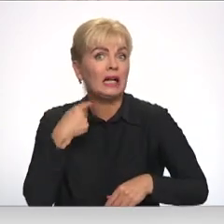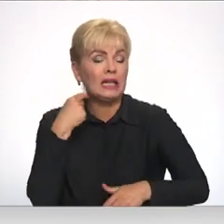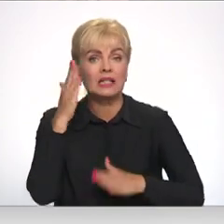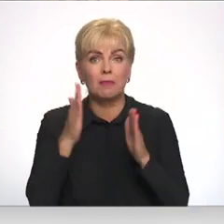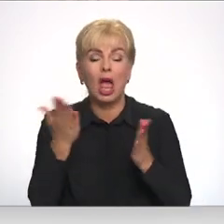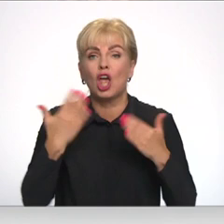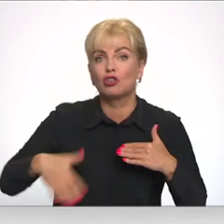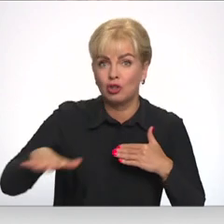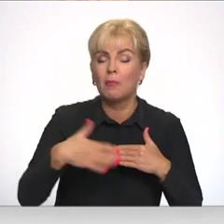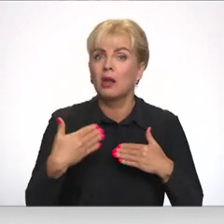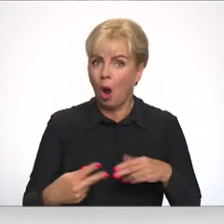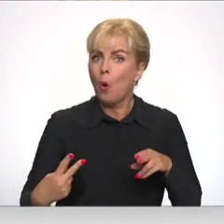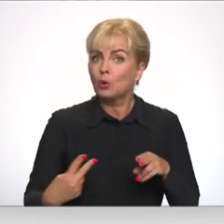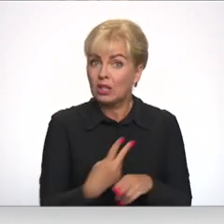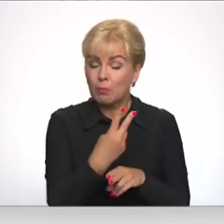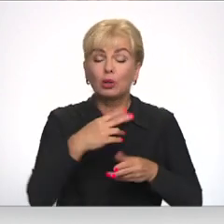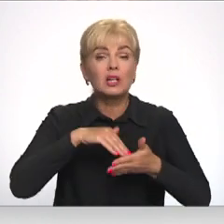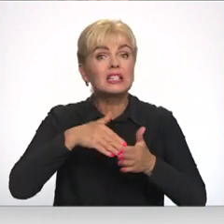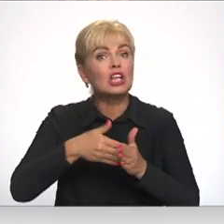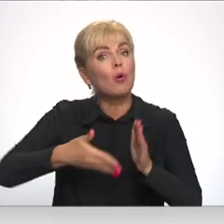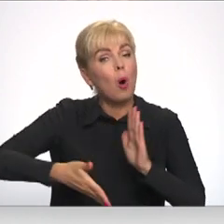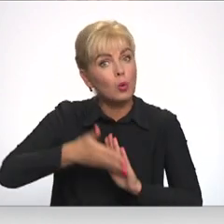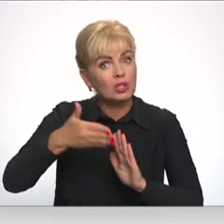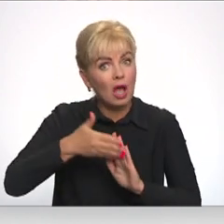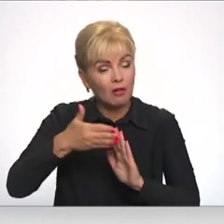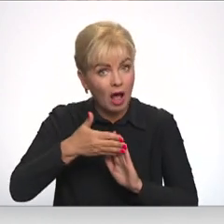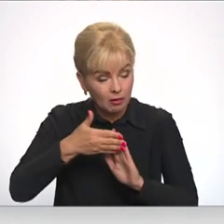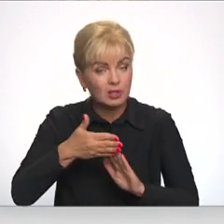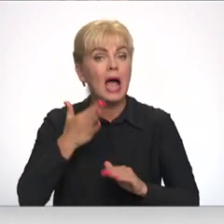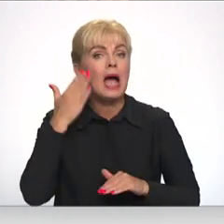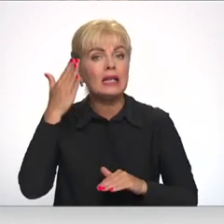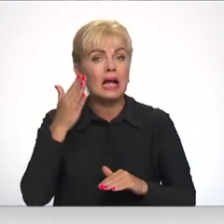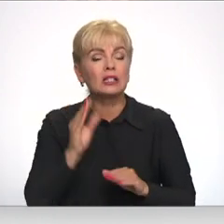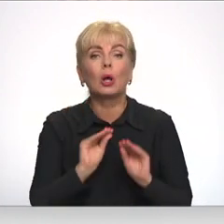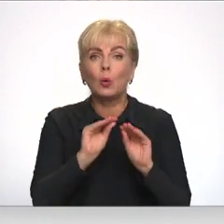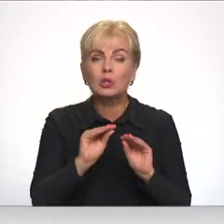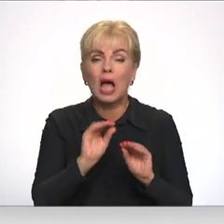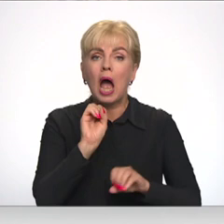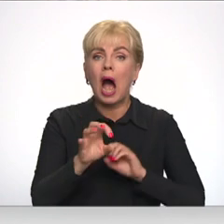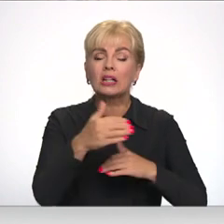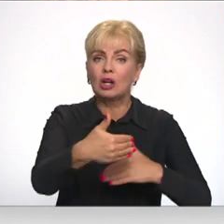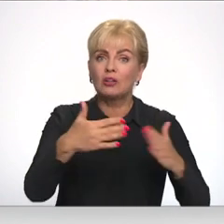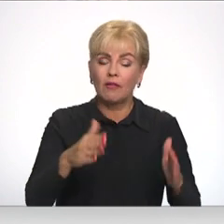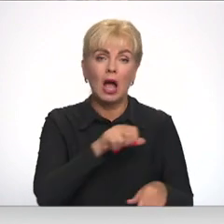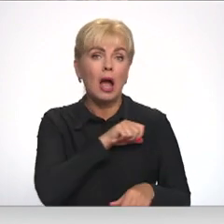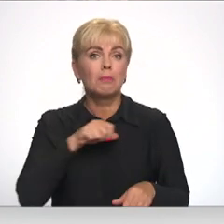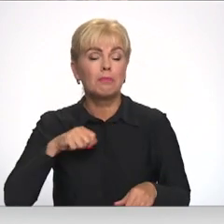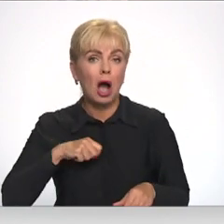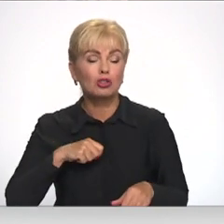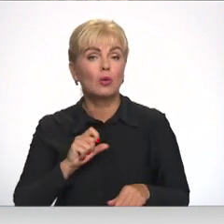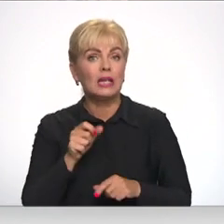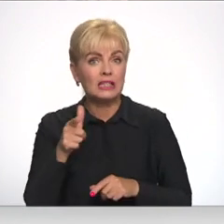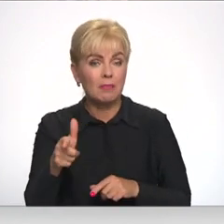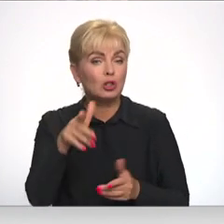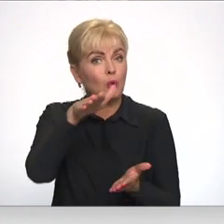parkiem, dubultojies. Lai situāciju uzlabotu, iecerēts uzstādīt atkritumu tvertnes, kuras pašas izmesto saplacina. Bet